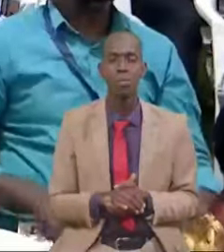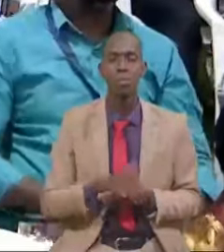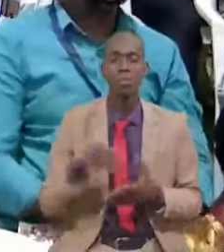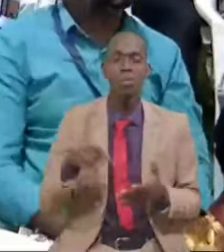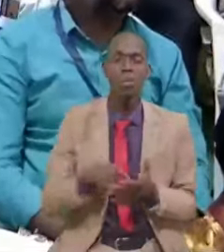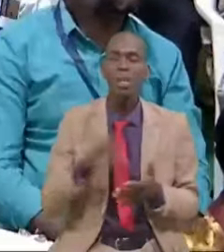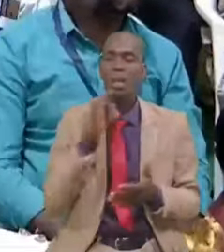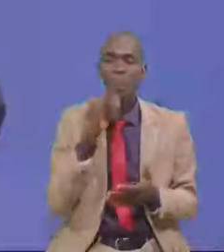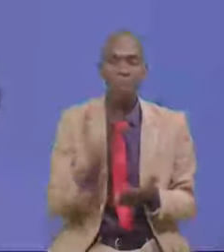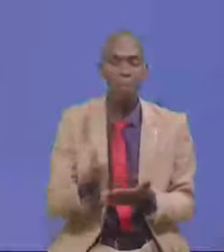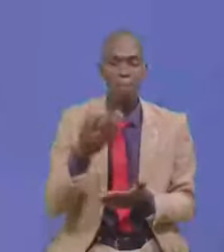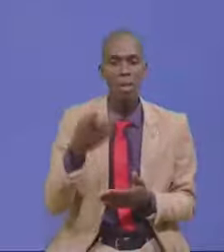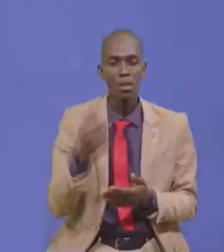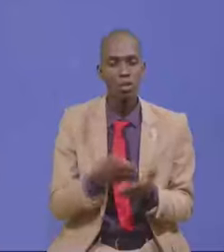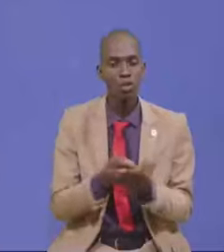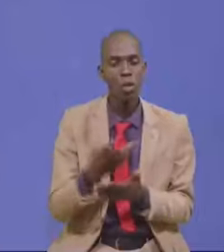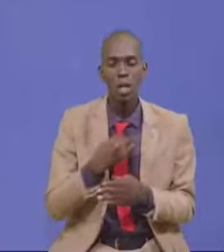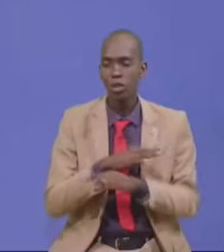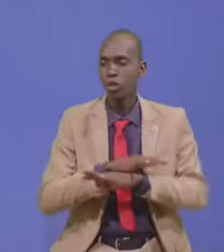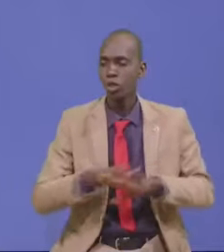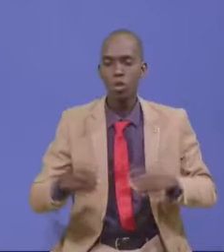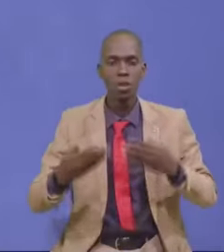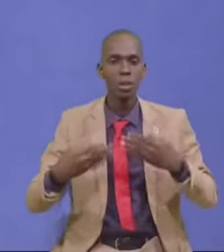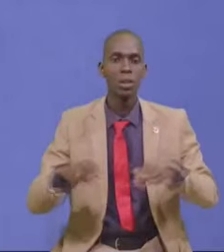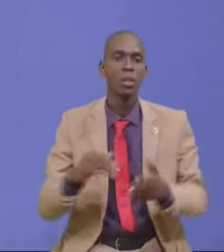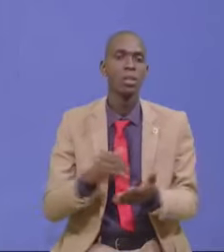Il dit, acquiert la vérité et ne la vend pas.